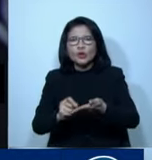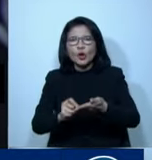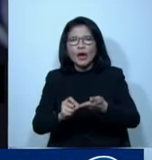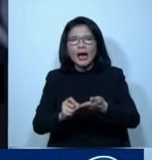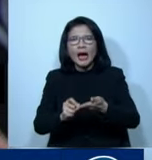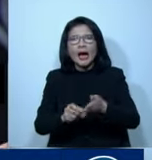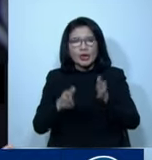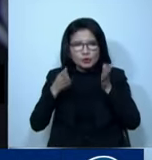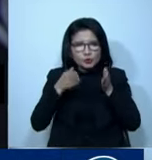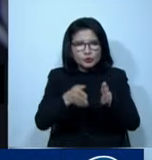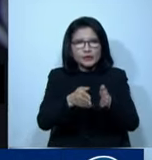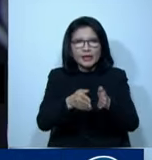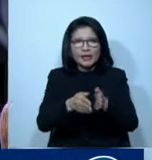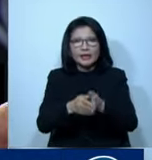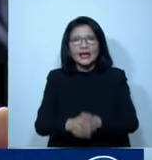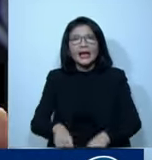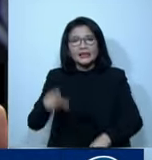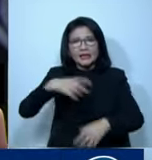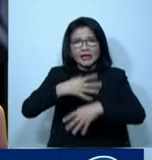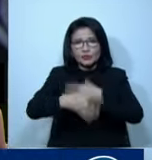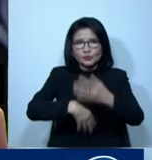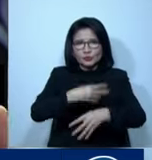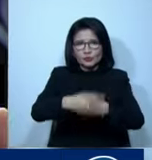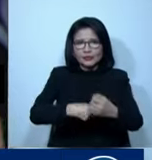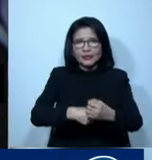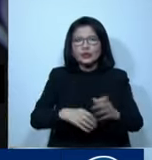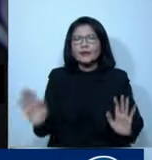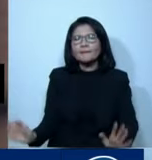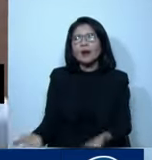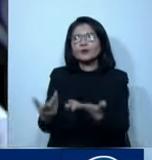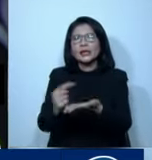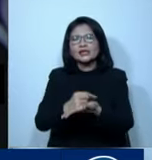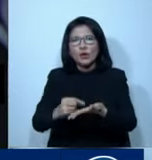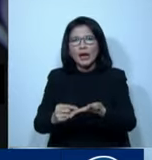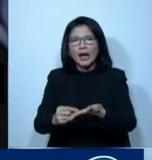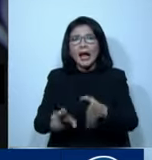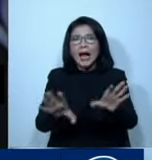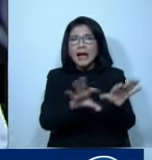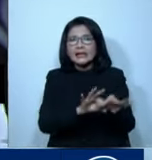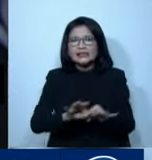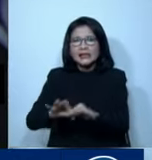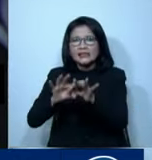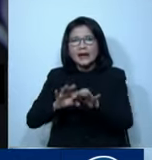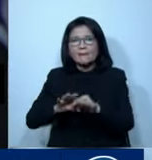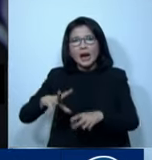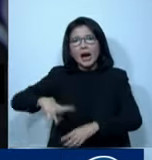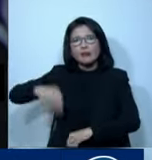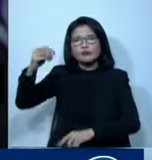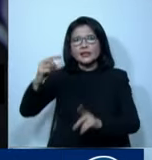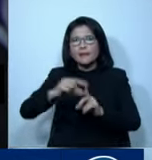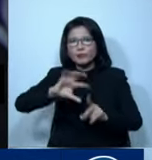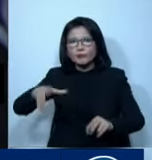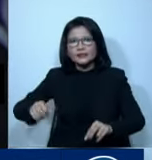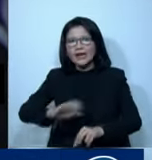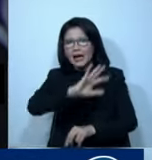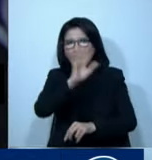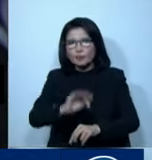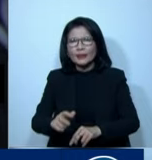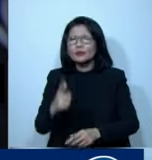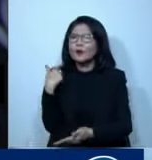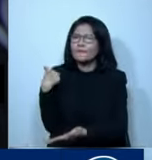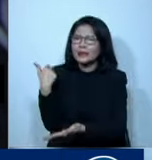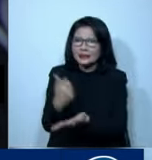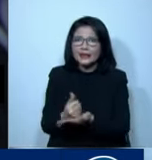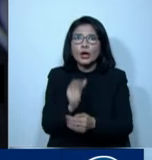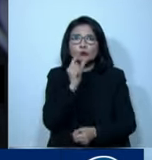industri di Batang sedang kita siapkan bahkan kita bangunkan sekolah kerja sama antara pusat Provinsi Kabupaten menjadi begitu